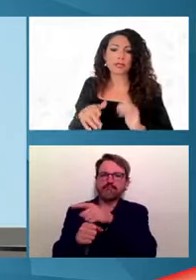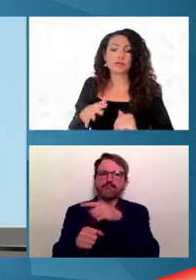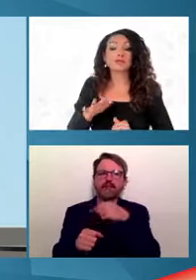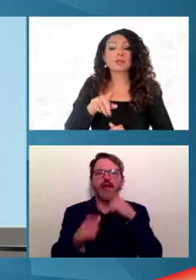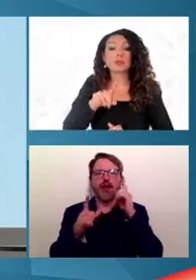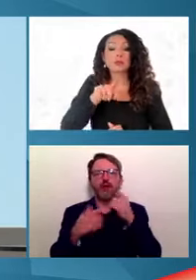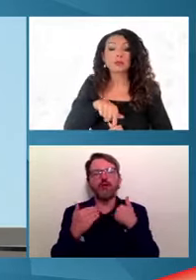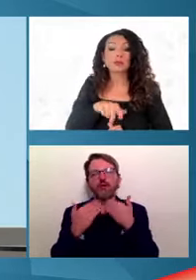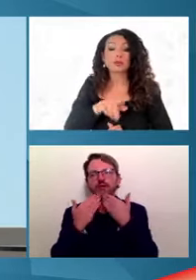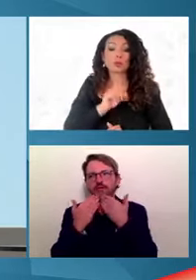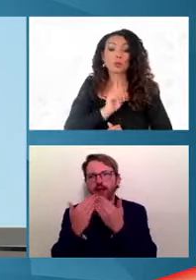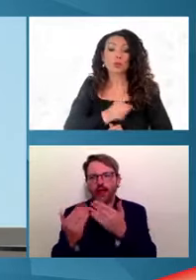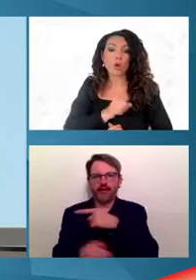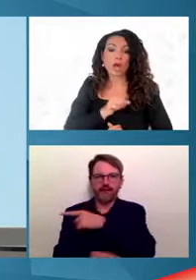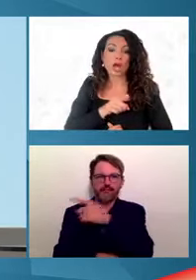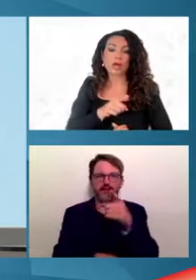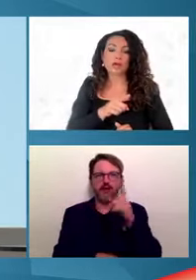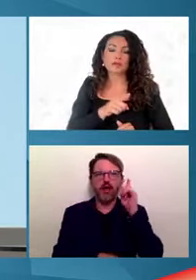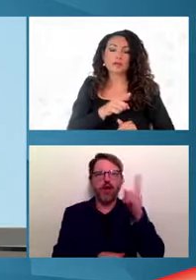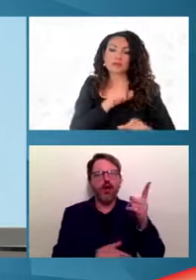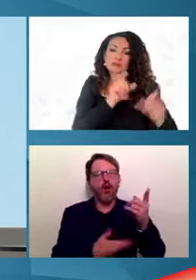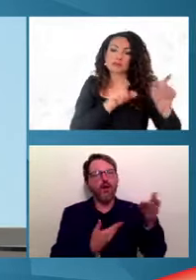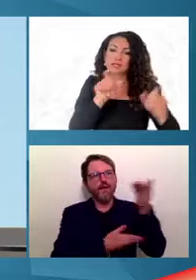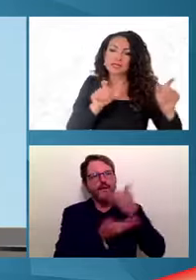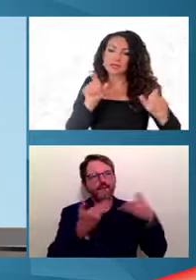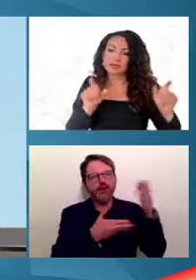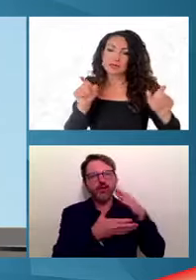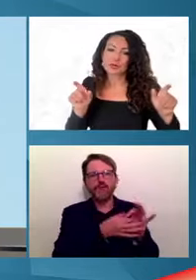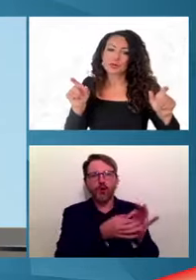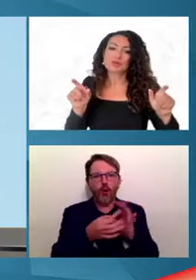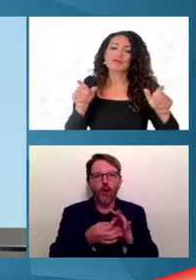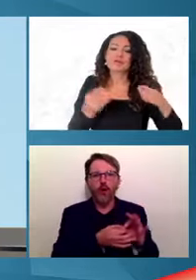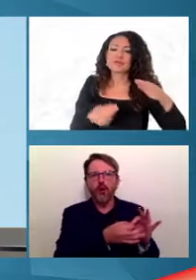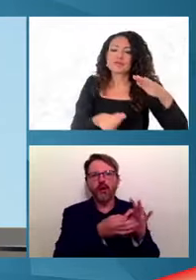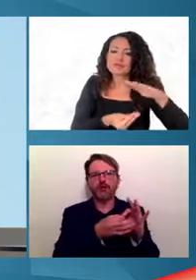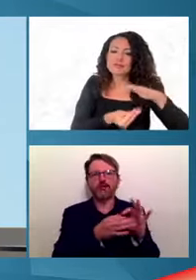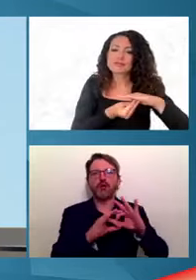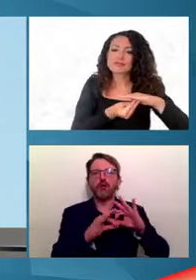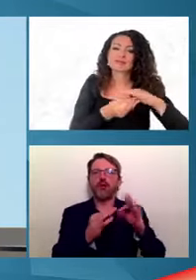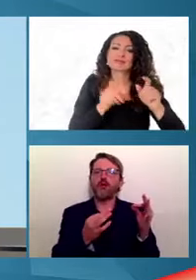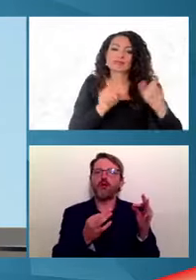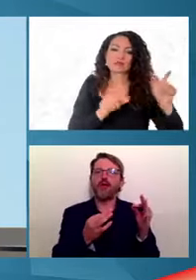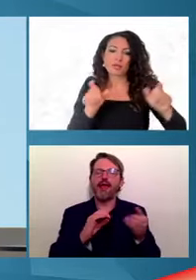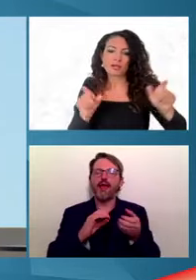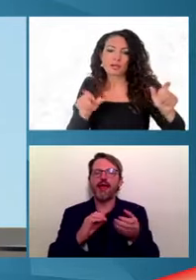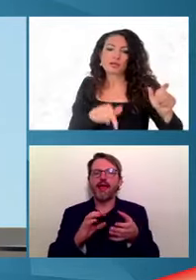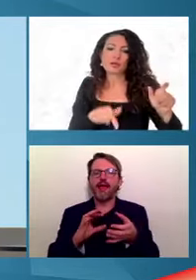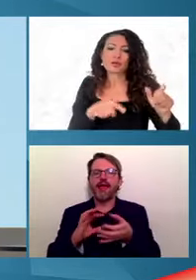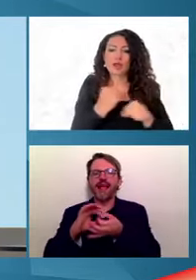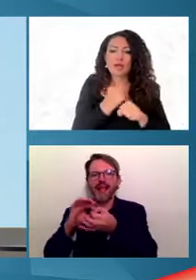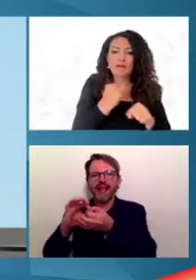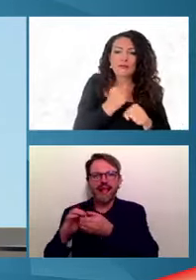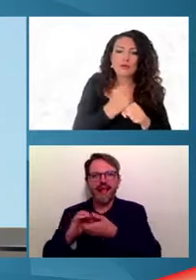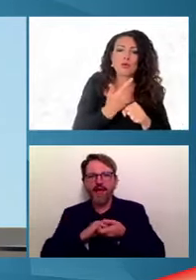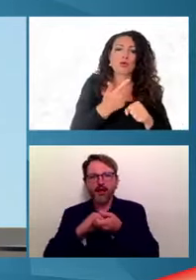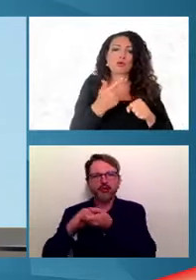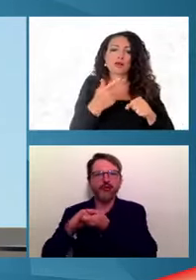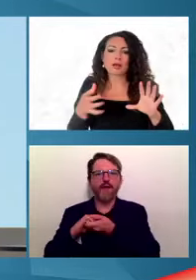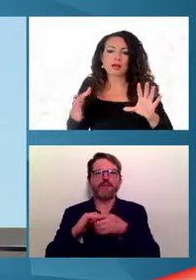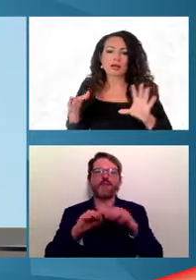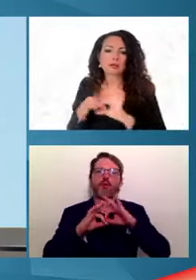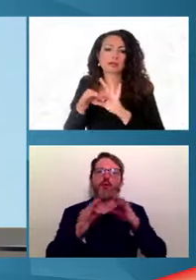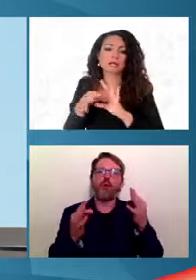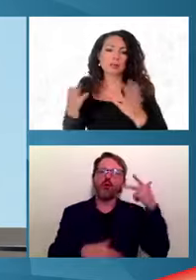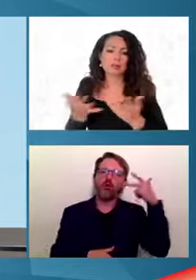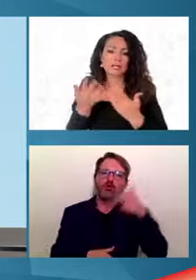bedanken. Ob das die Wirtschaftsorganisationen sind, die Vorstände derselben, die Gewerkschaften, die Sozialorganisationen,